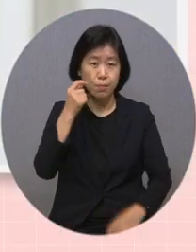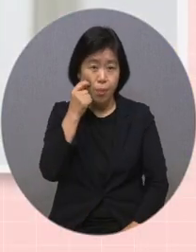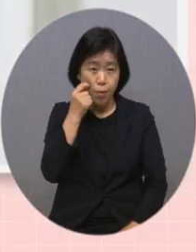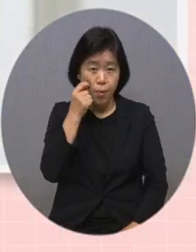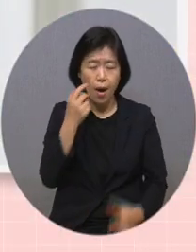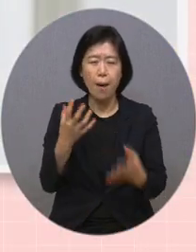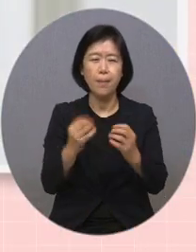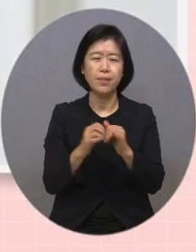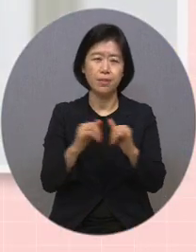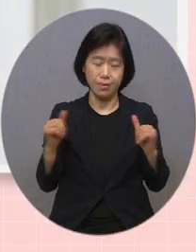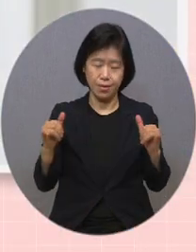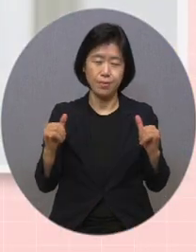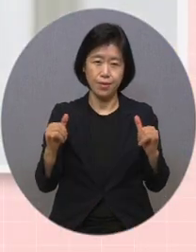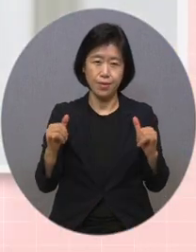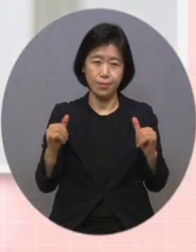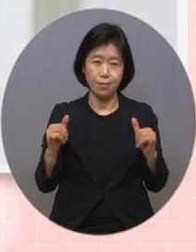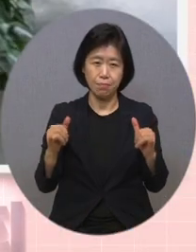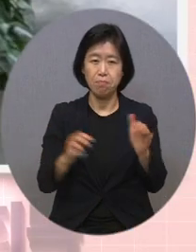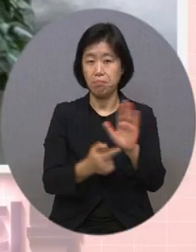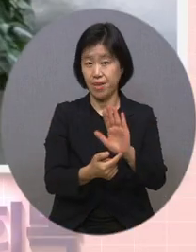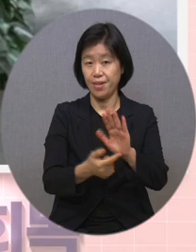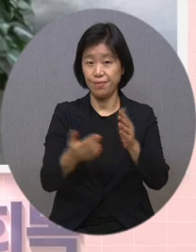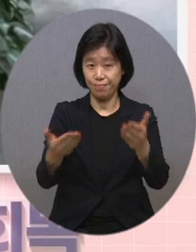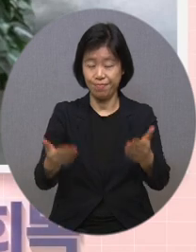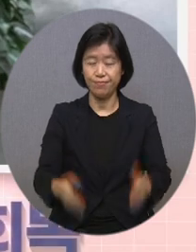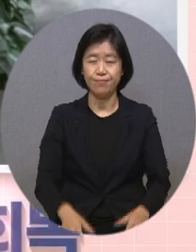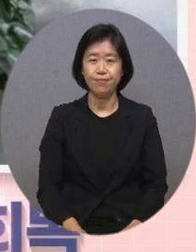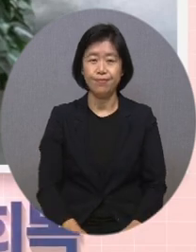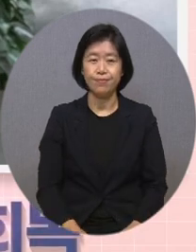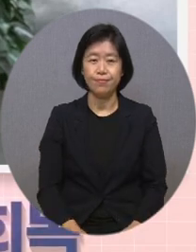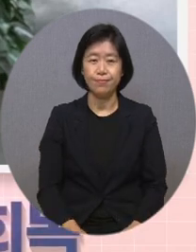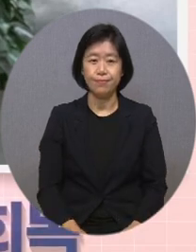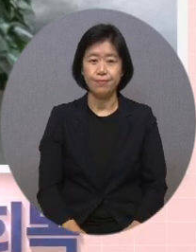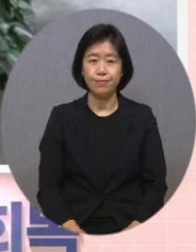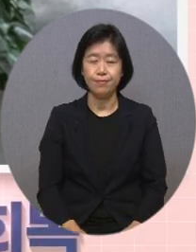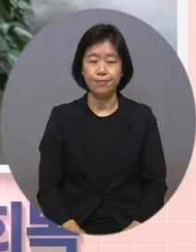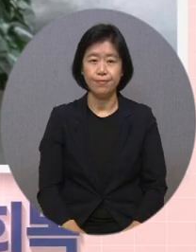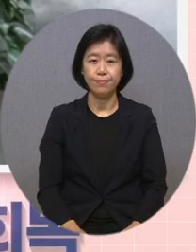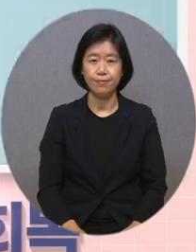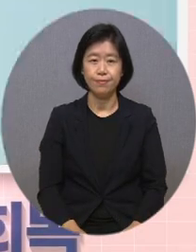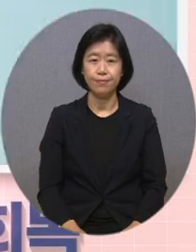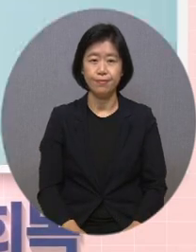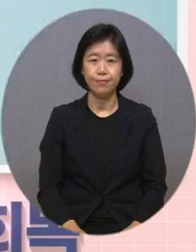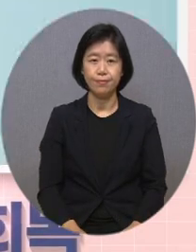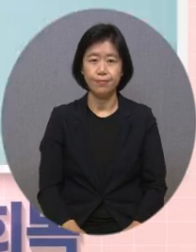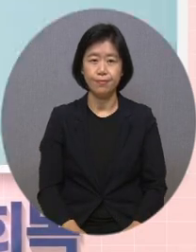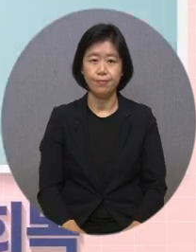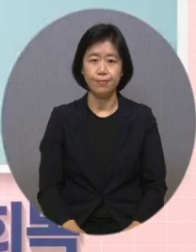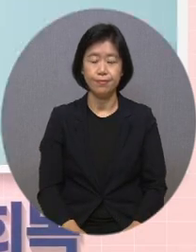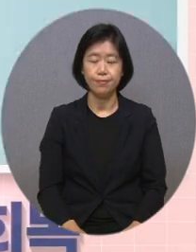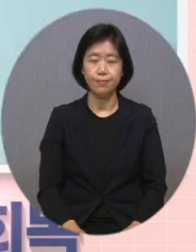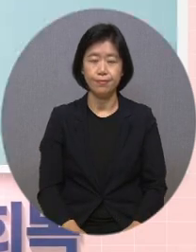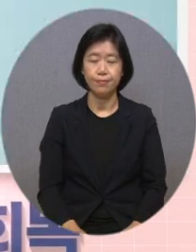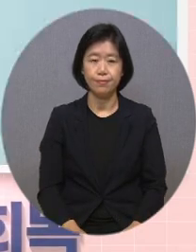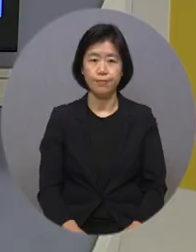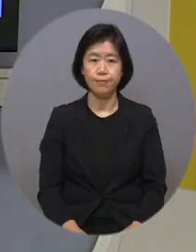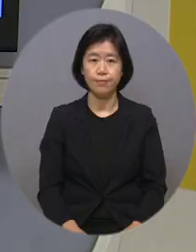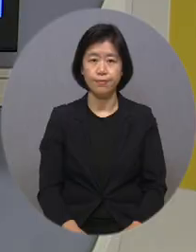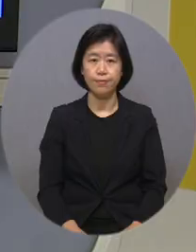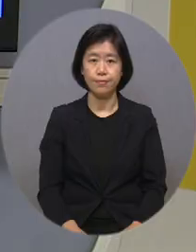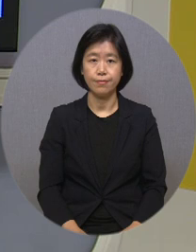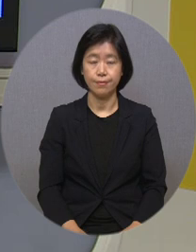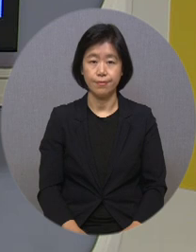사회복지 생활자와 종사자들에게 위로가 됐습니다. 복지TV 뉴스 이영춘입니다.